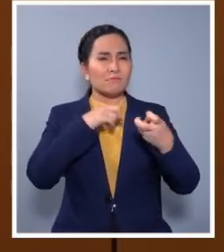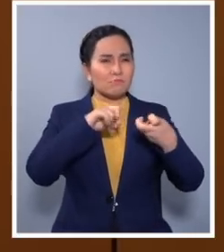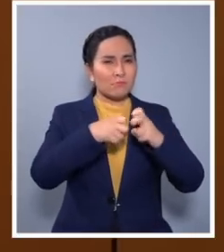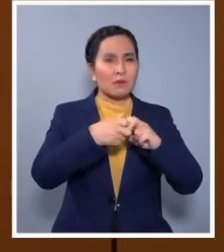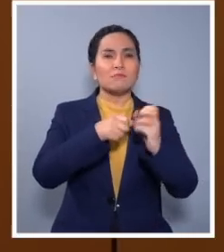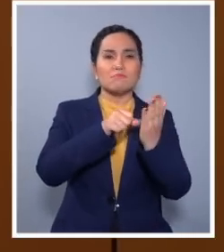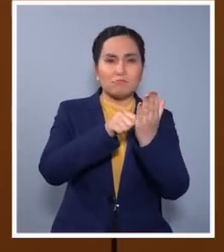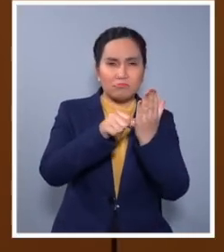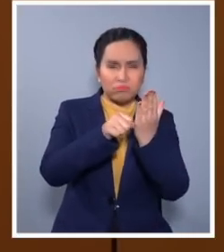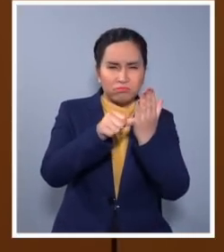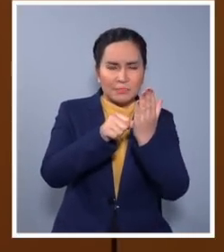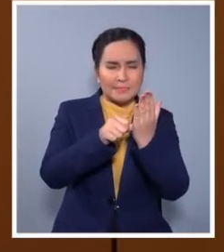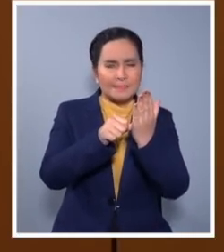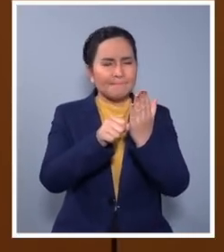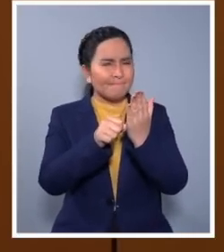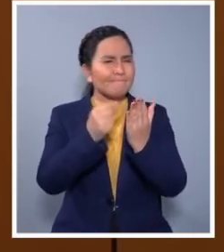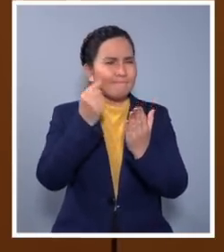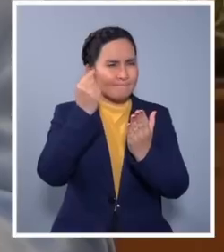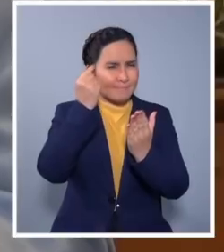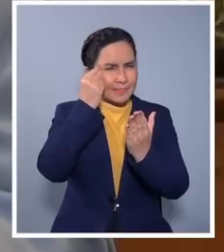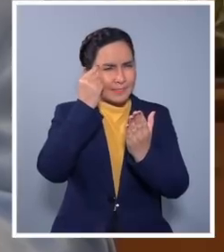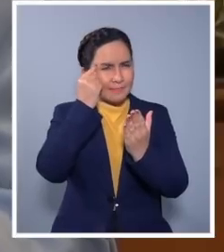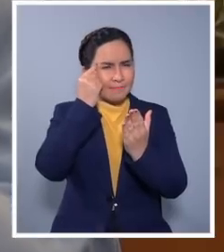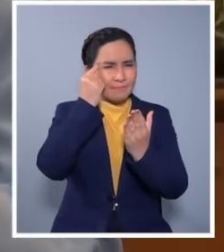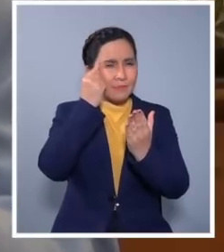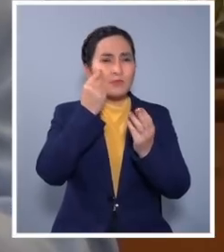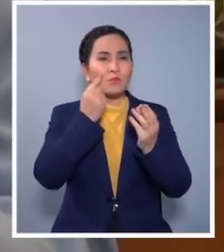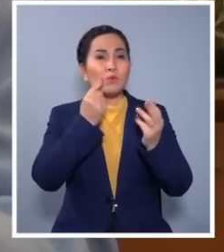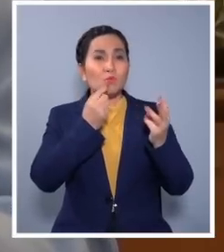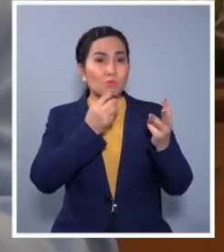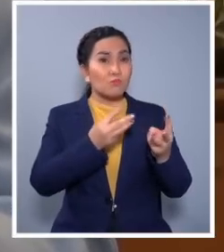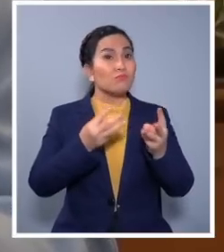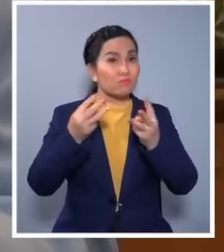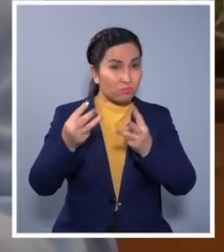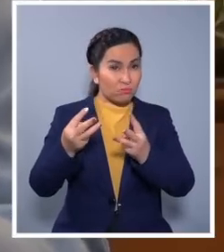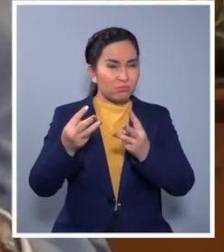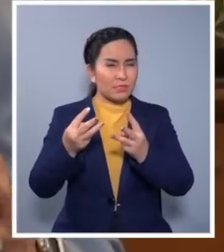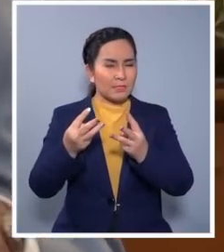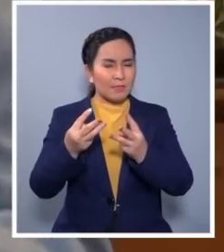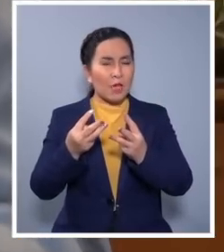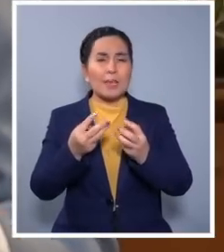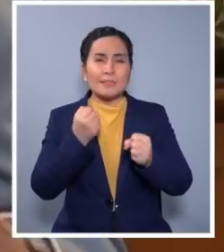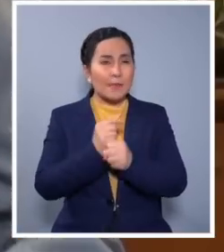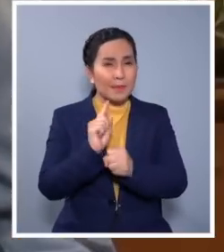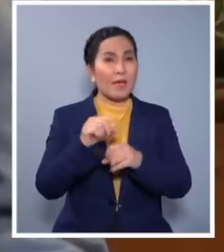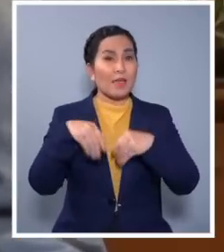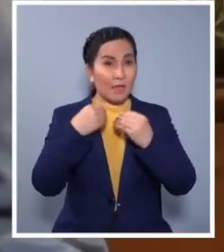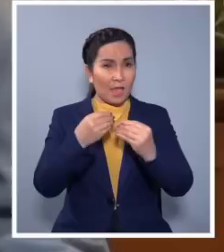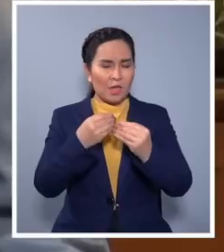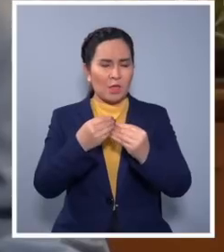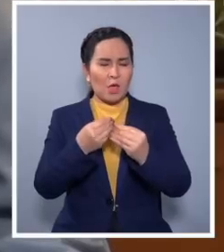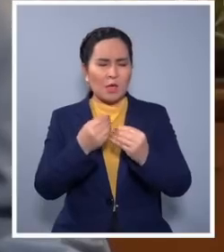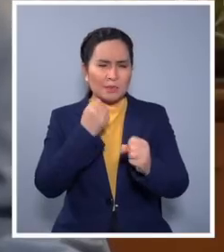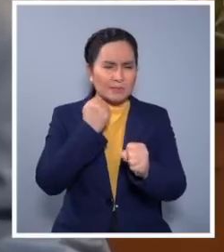วก็คิดว่าการกลับเข้าไปสู่สภาว